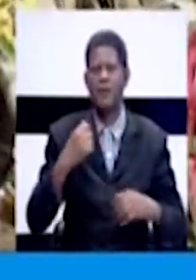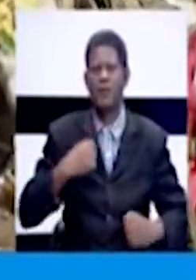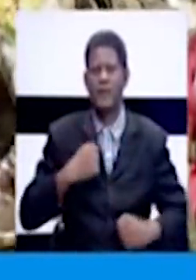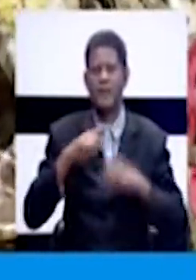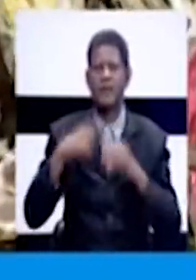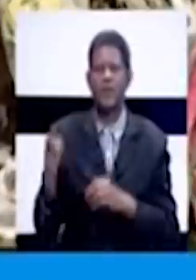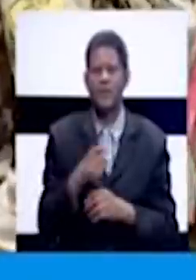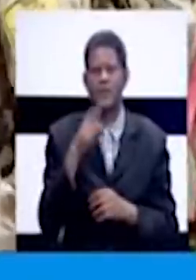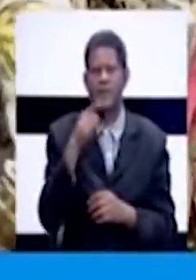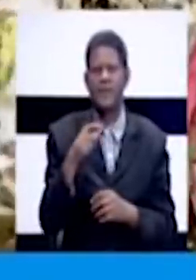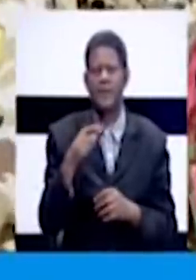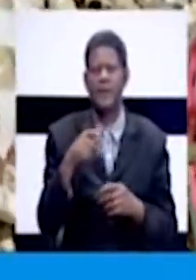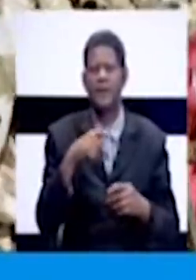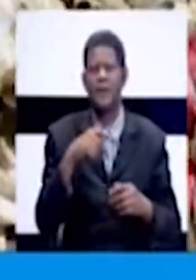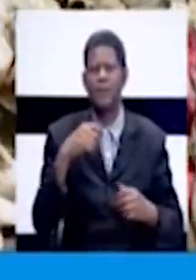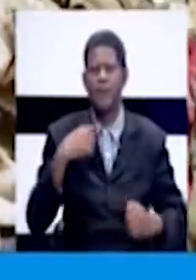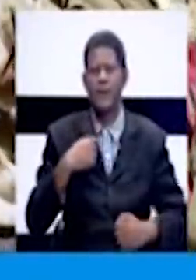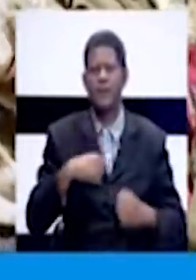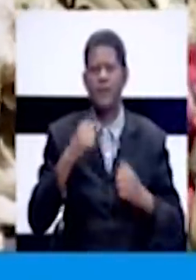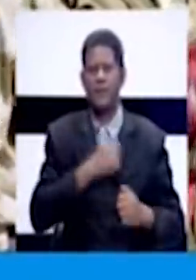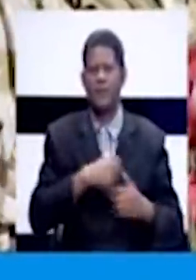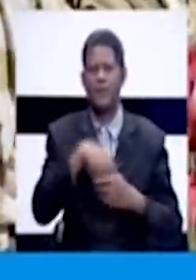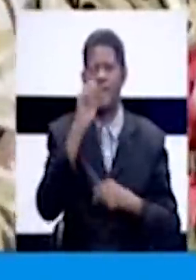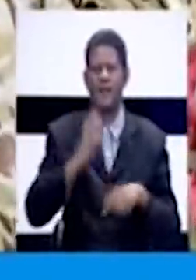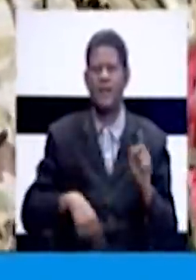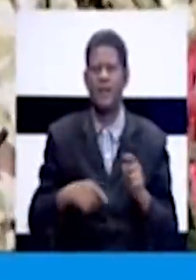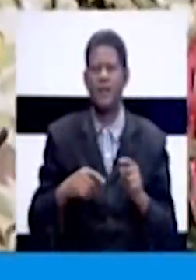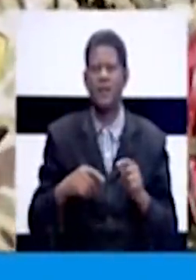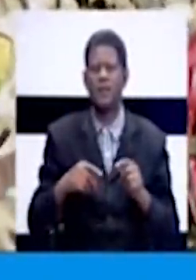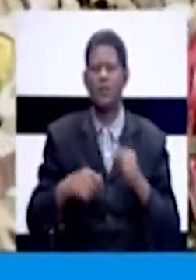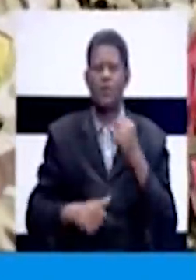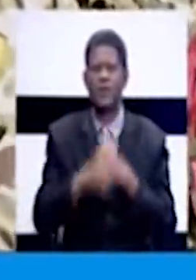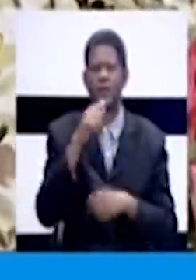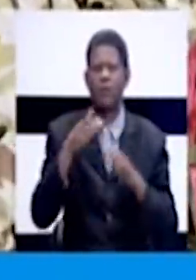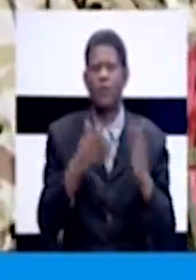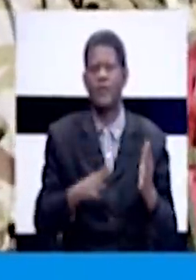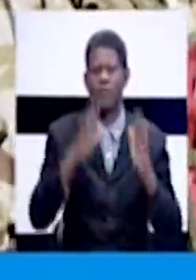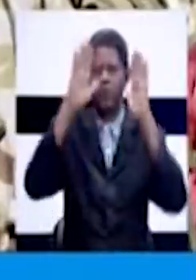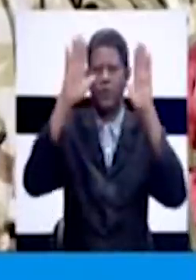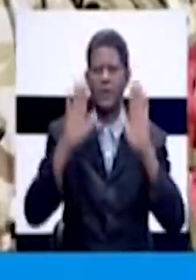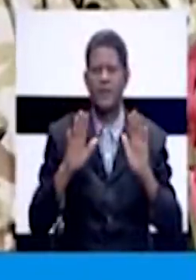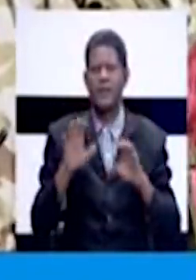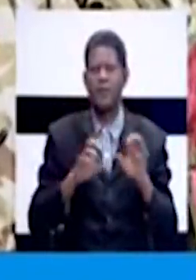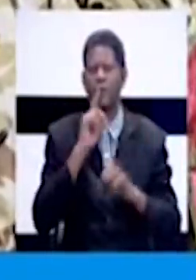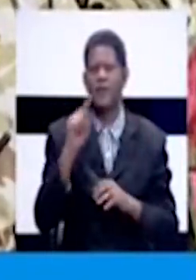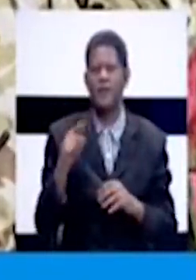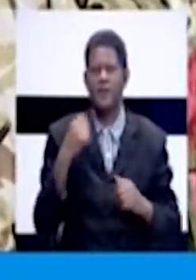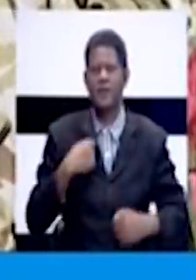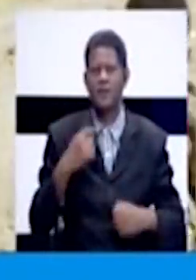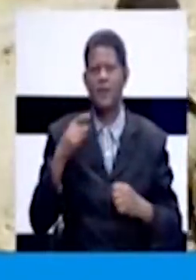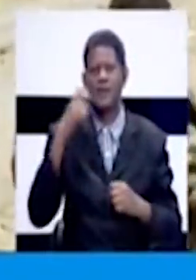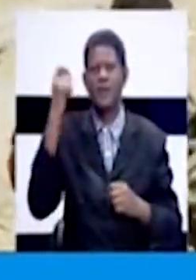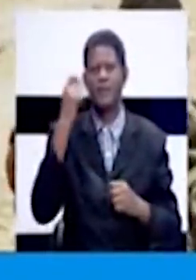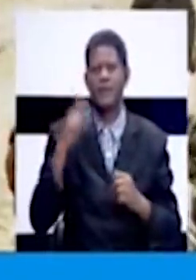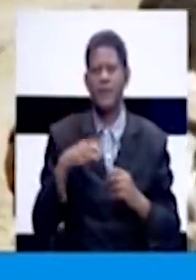لزهونا نتمريت دفيرو قوصي كعلن قسلن مروخن موتن جيروي سراويتنا عن أبز خابزي عبي عوات